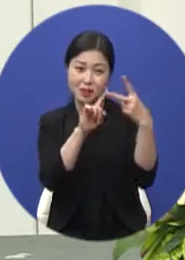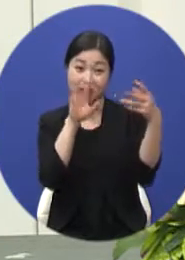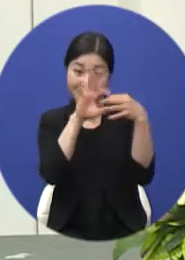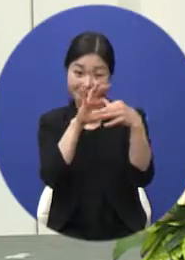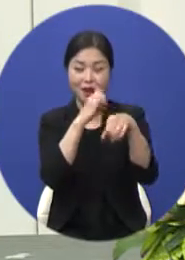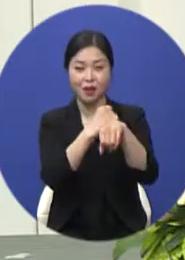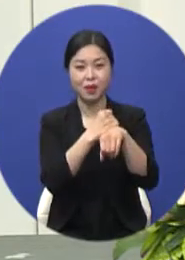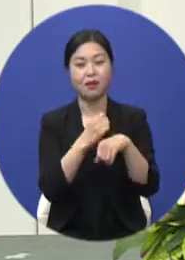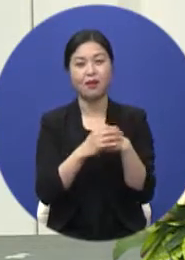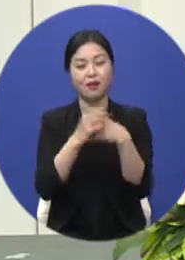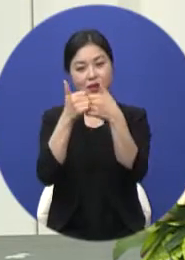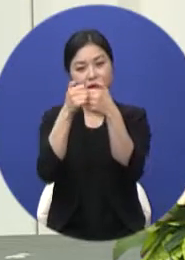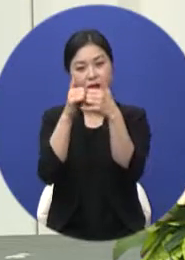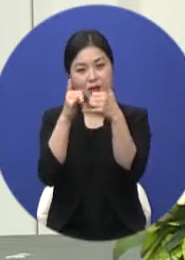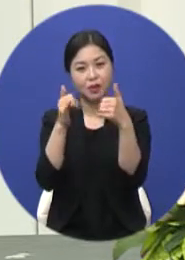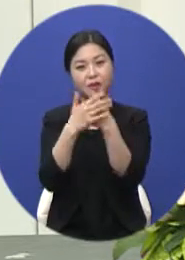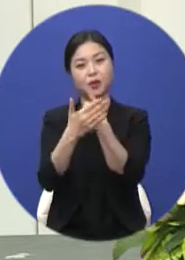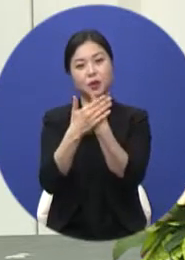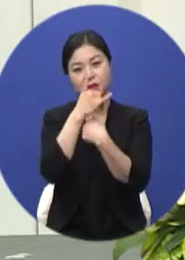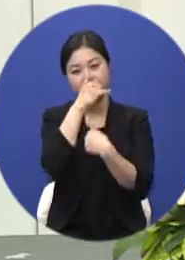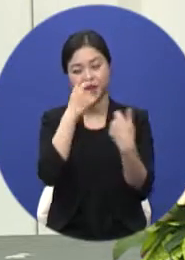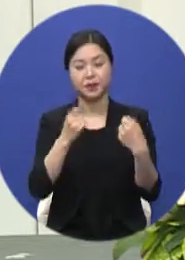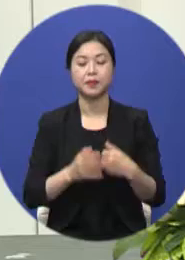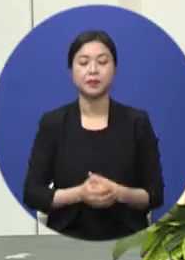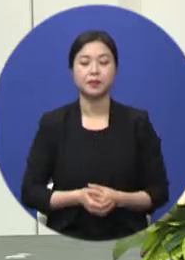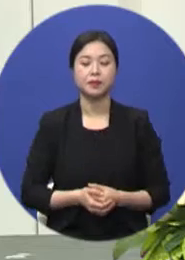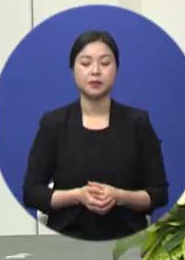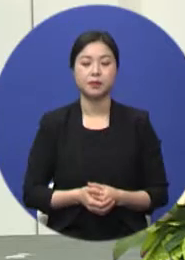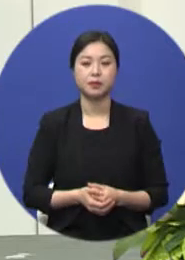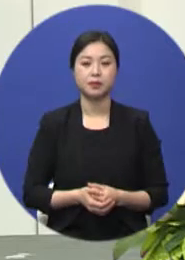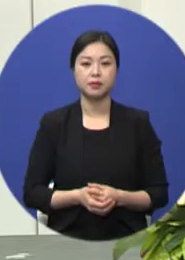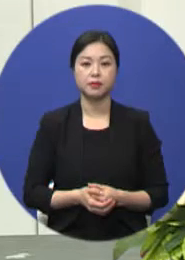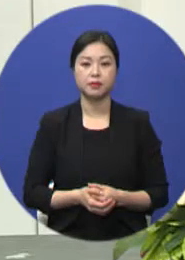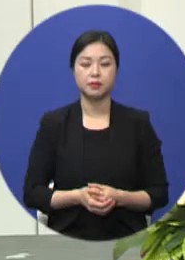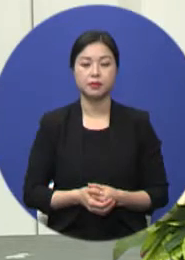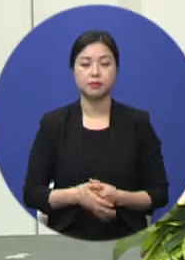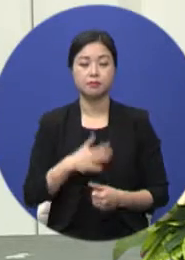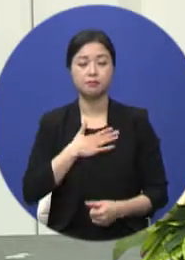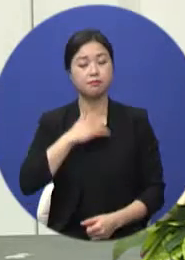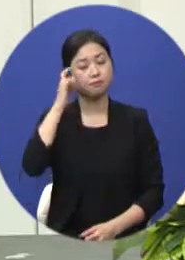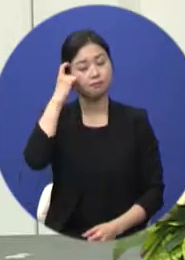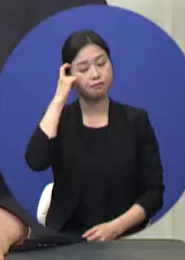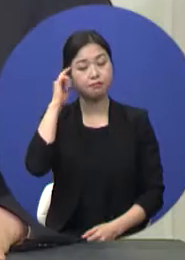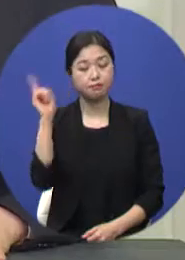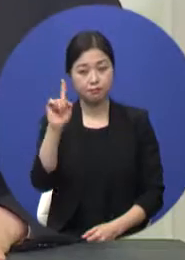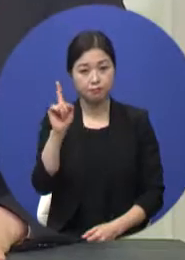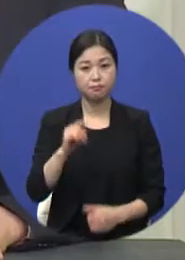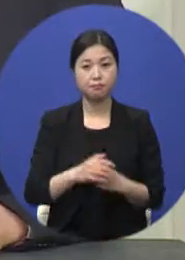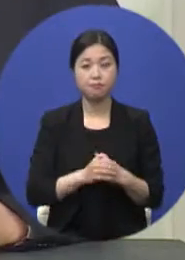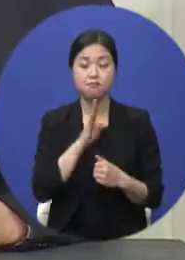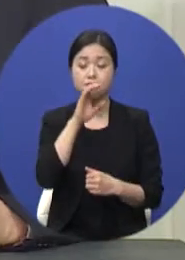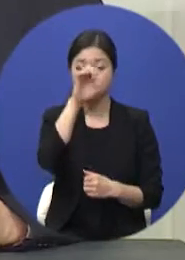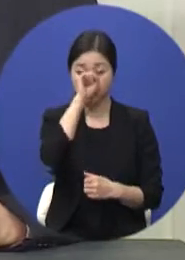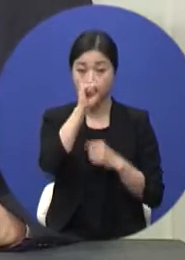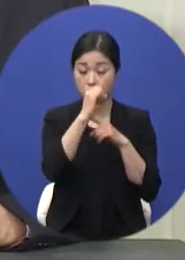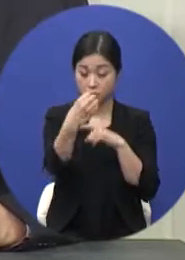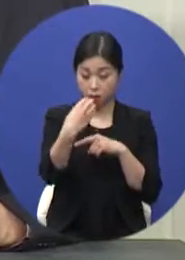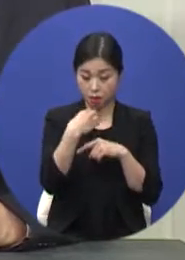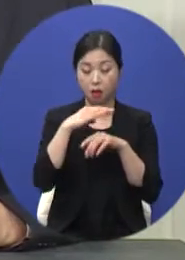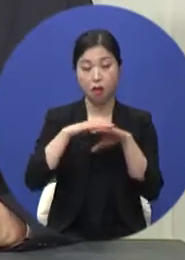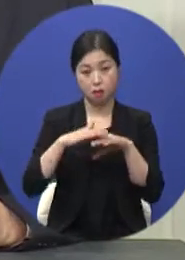지금 상담가분들이 상담을 해드릴 수 있습니다. 네, 제 생각에도요. 네, 네. 저기 굉장히 좋은 말씀 해주셨는데